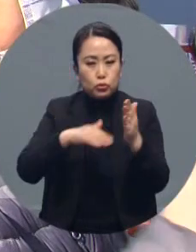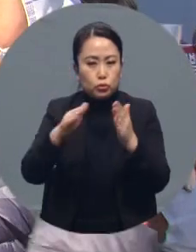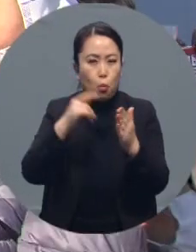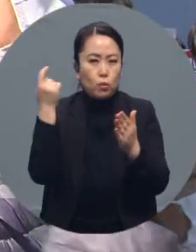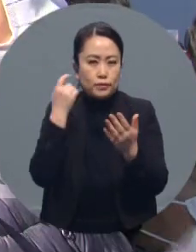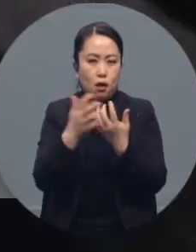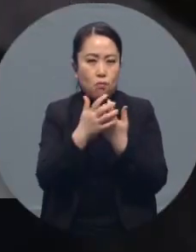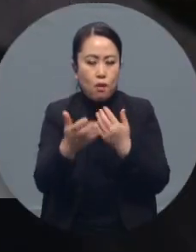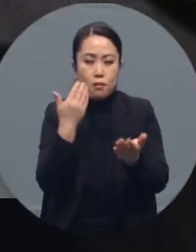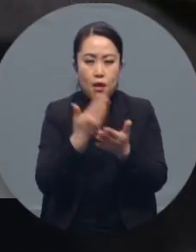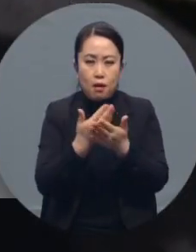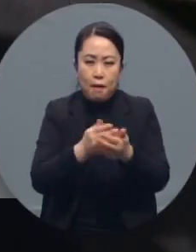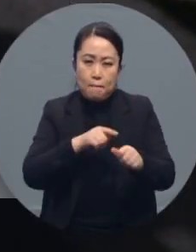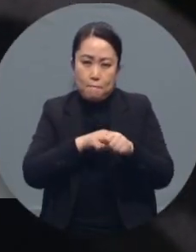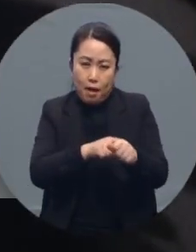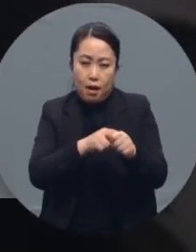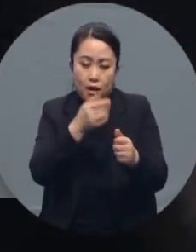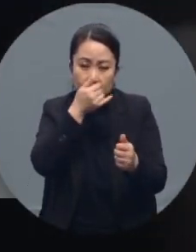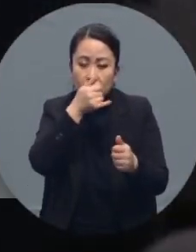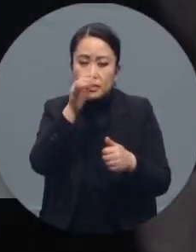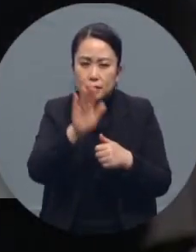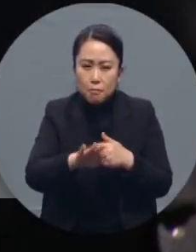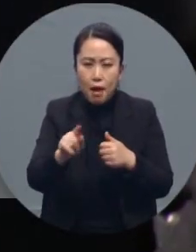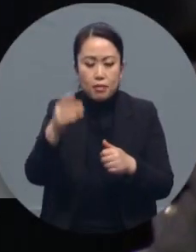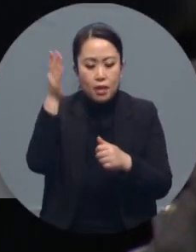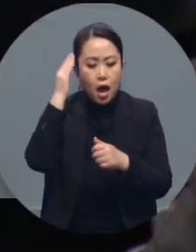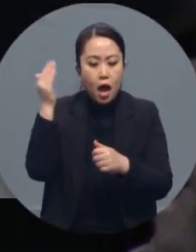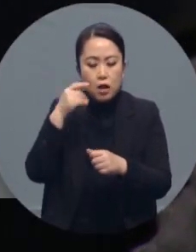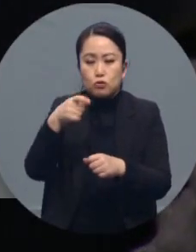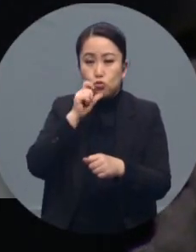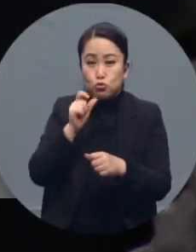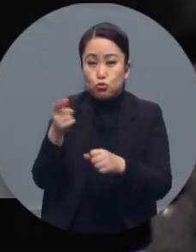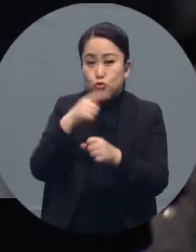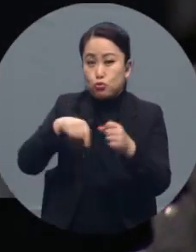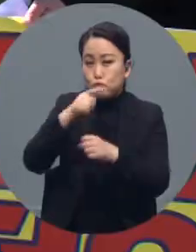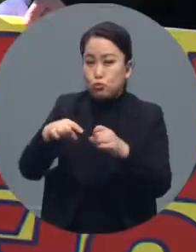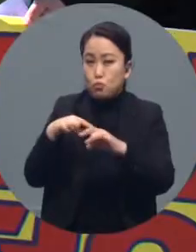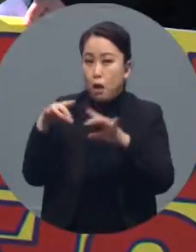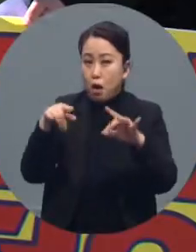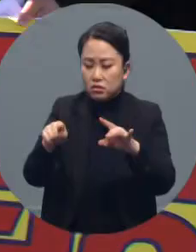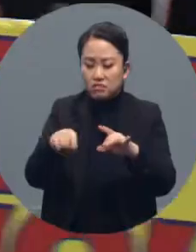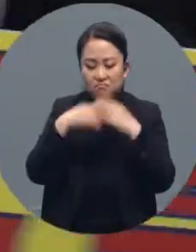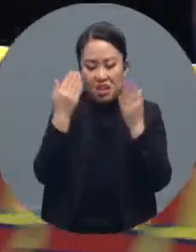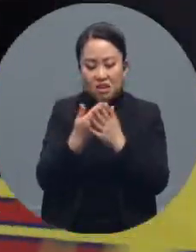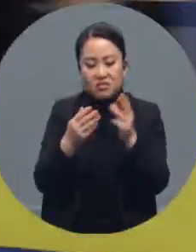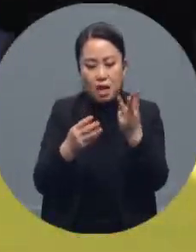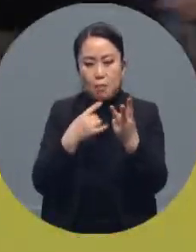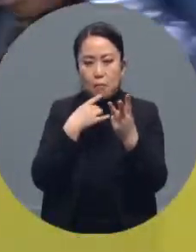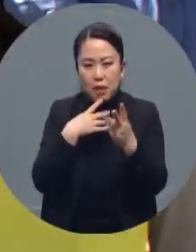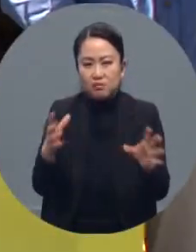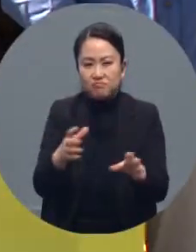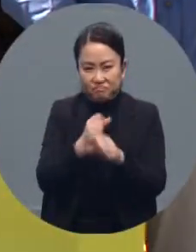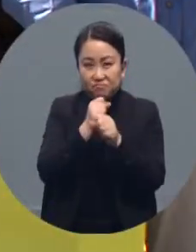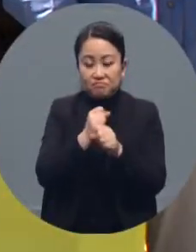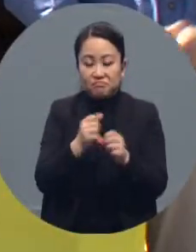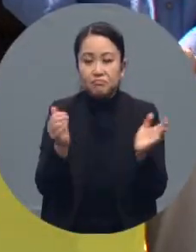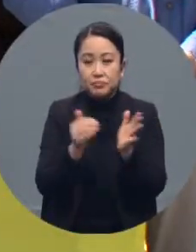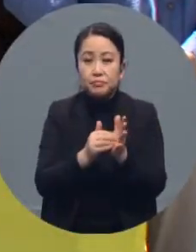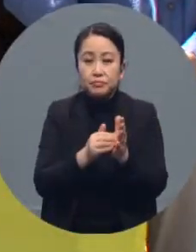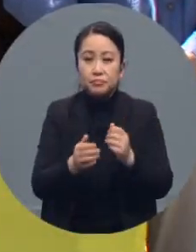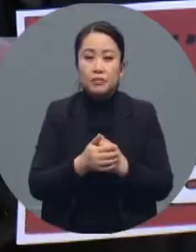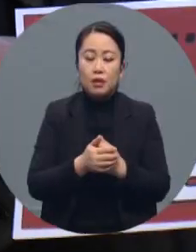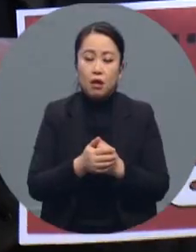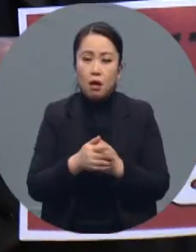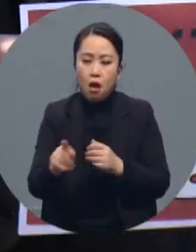축소했고 법적으로 보장된 주민 추천 전문가 토론조차 거부했다는 게 이들의 주장입니다.